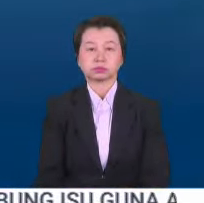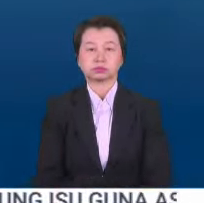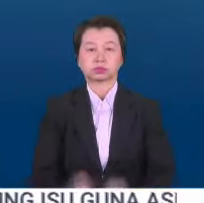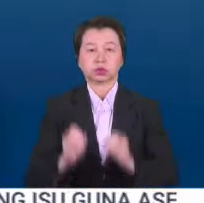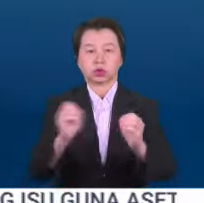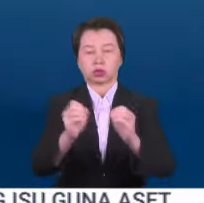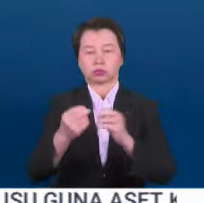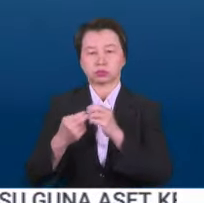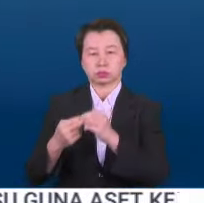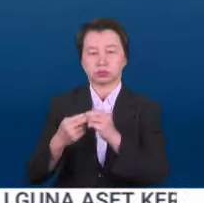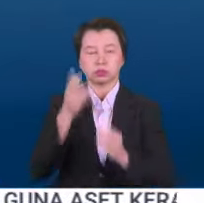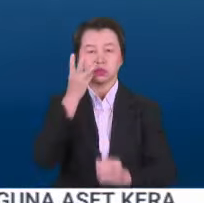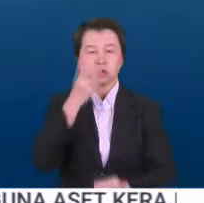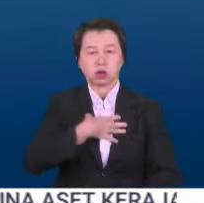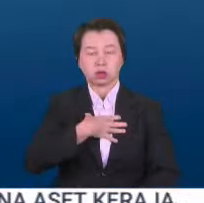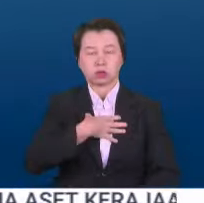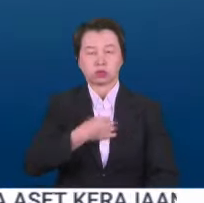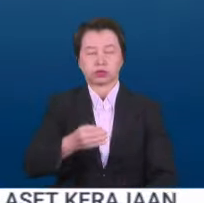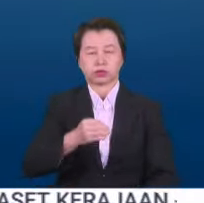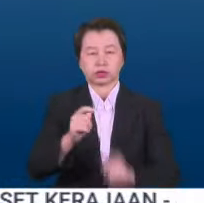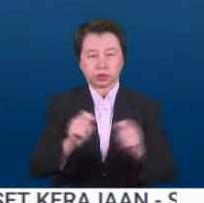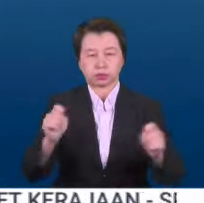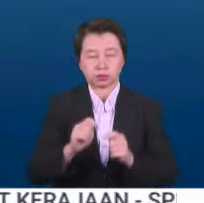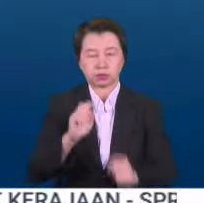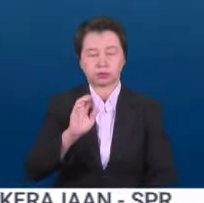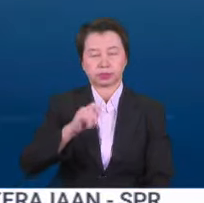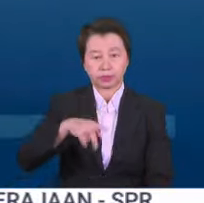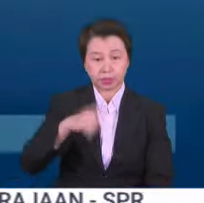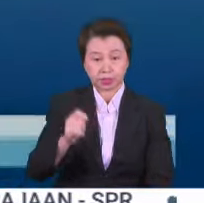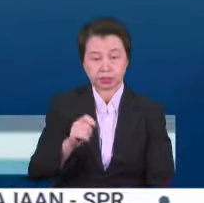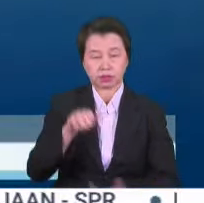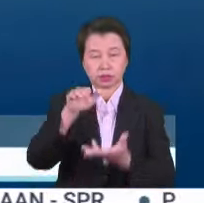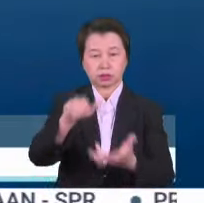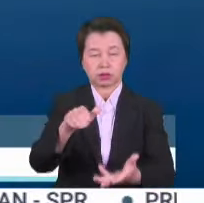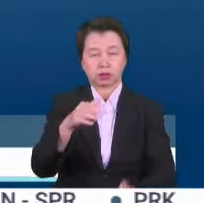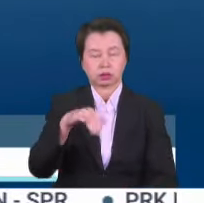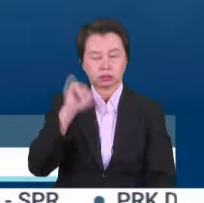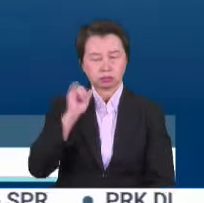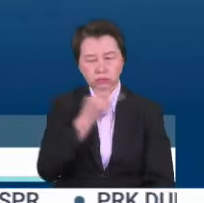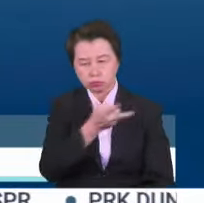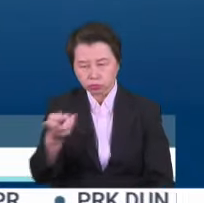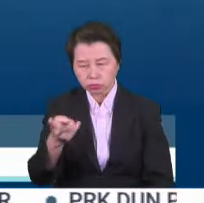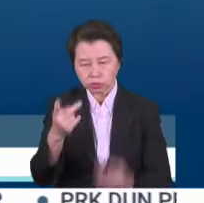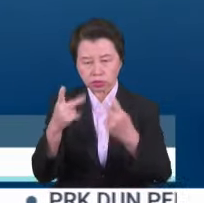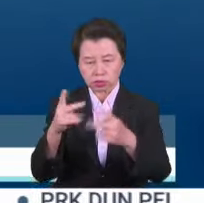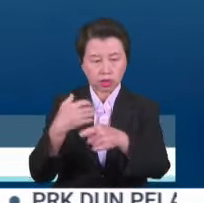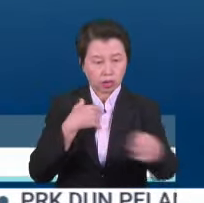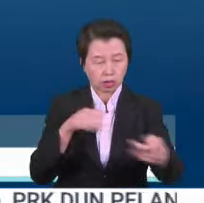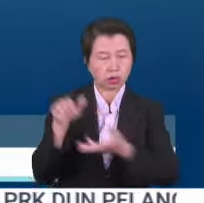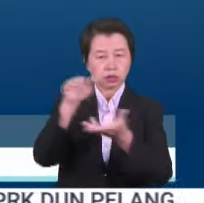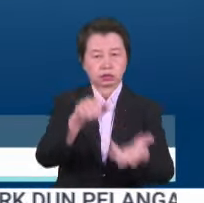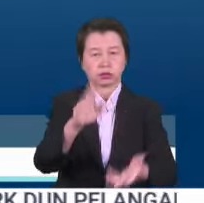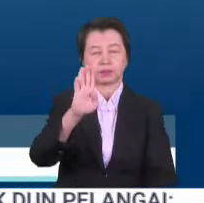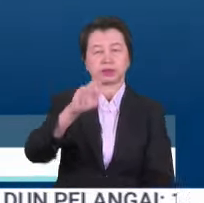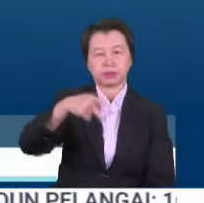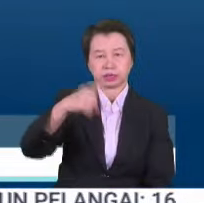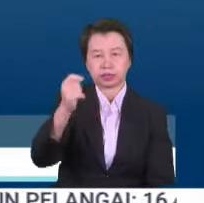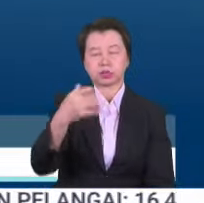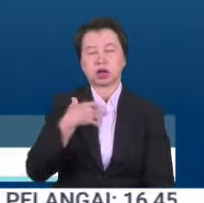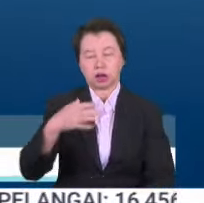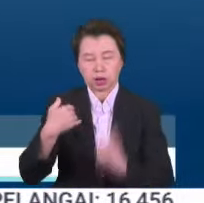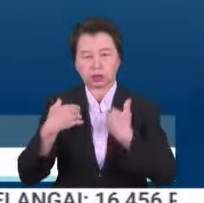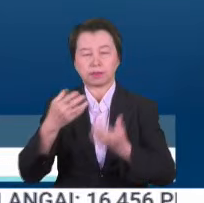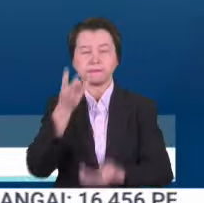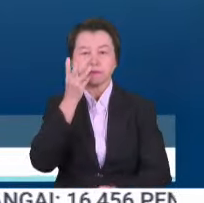operasi bersepadu beras putih tempatan BPT di premis pemborong beras semam mendapati semua premis mempunyai bekalan BPT dan beras